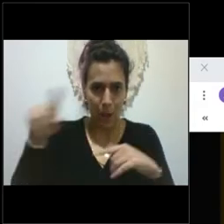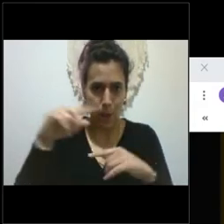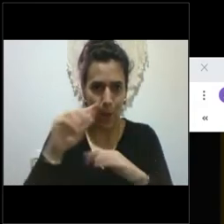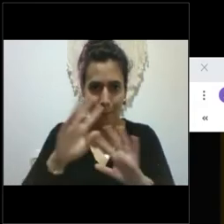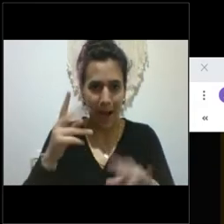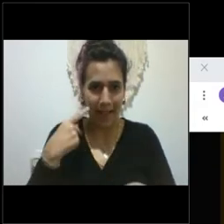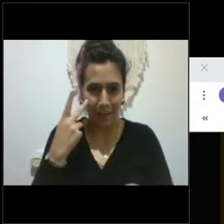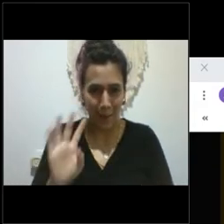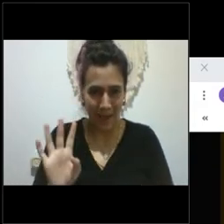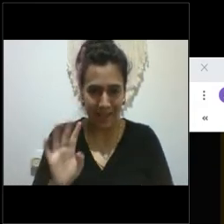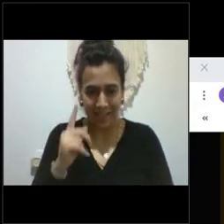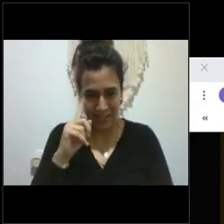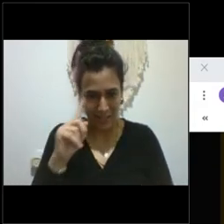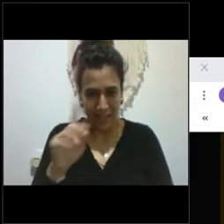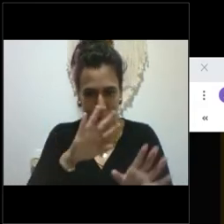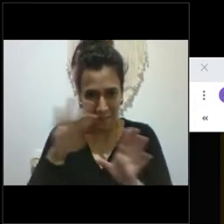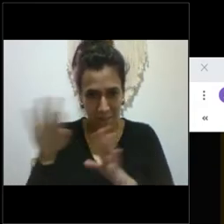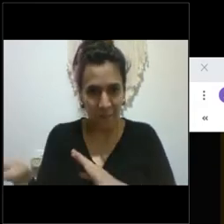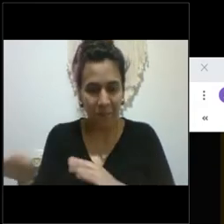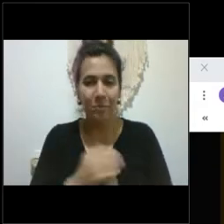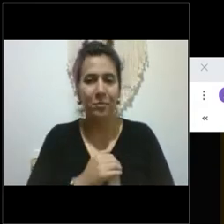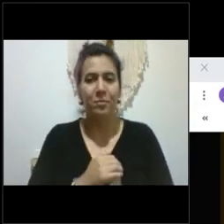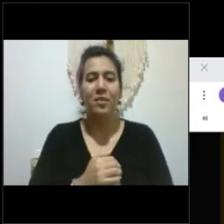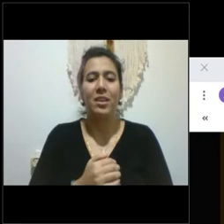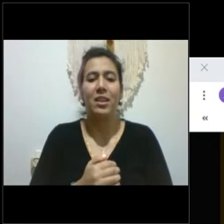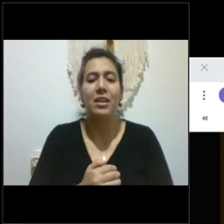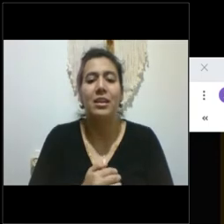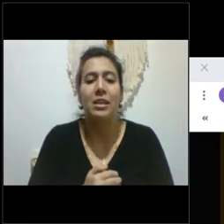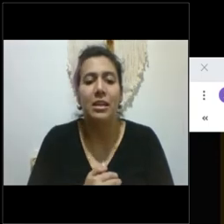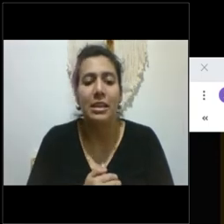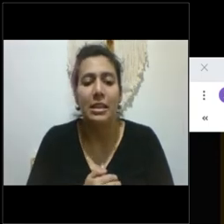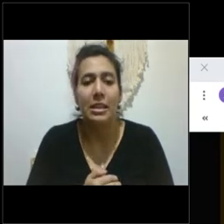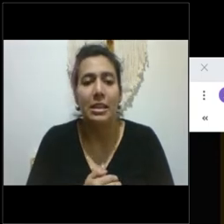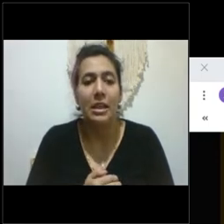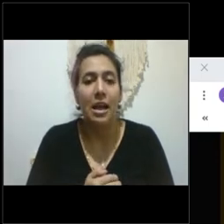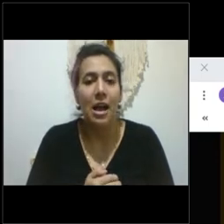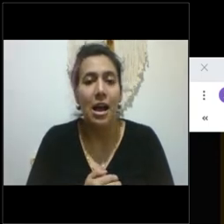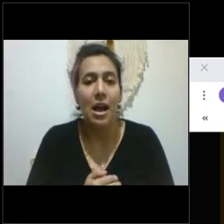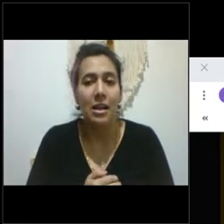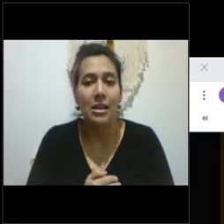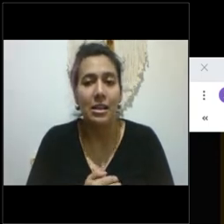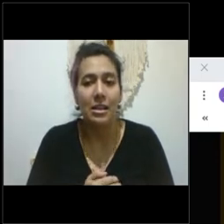אז כמה זמן זה דורש מאיתנו? כמה שיותר, זו התשובה.